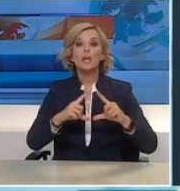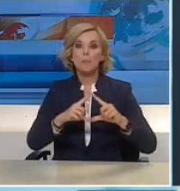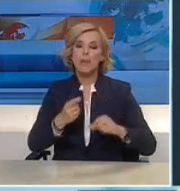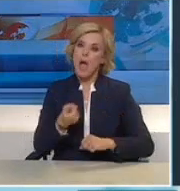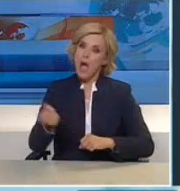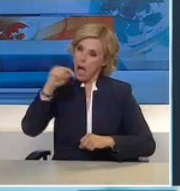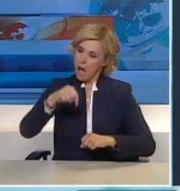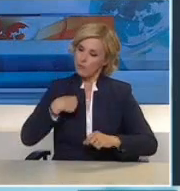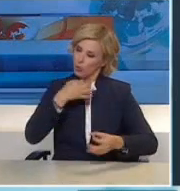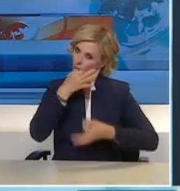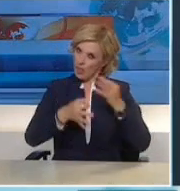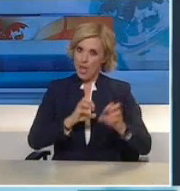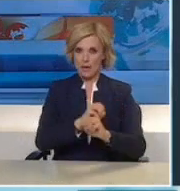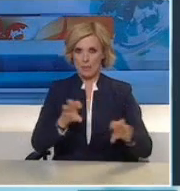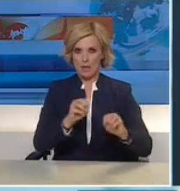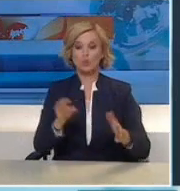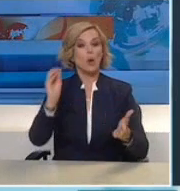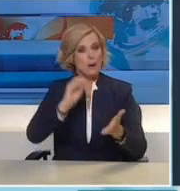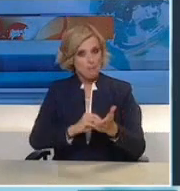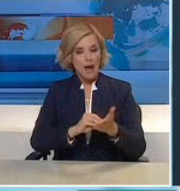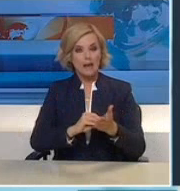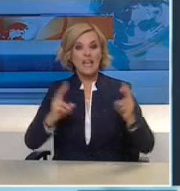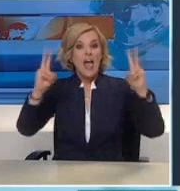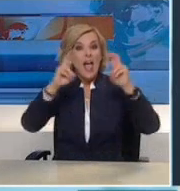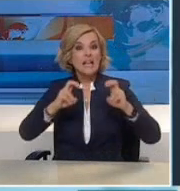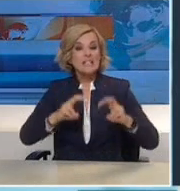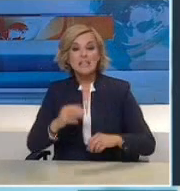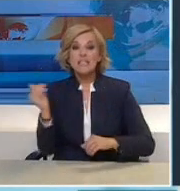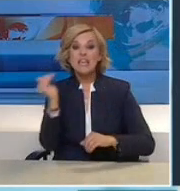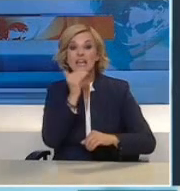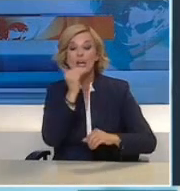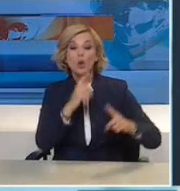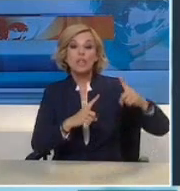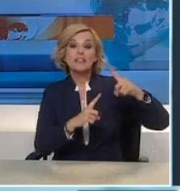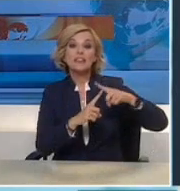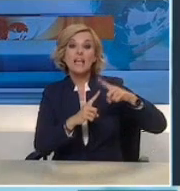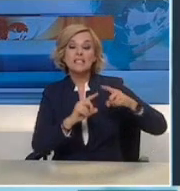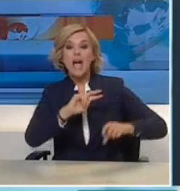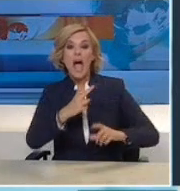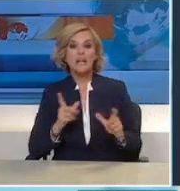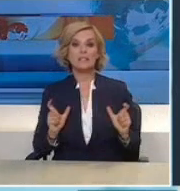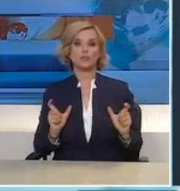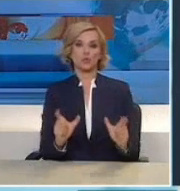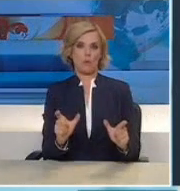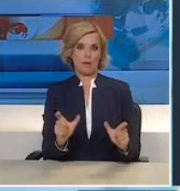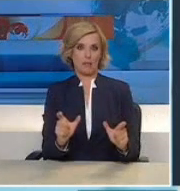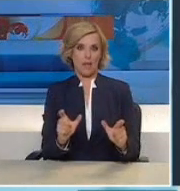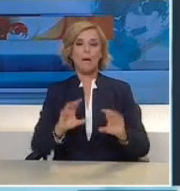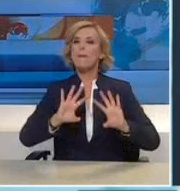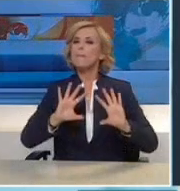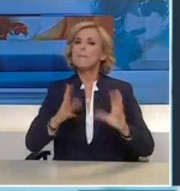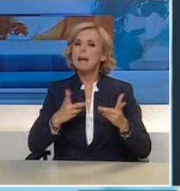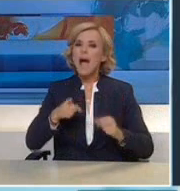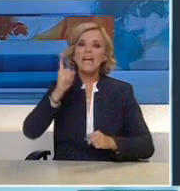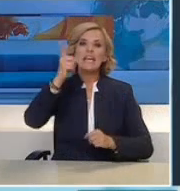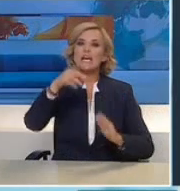ενημερώσω αύριο, καθώς και η επανεξέταση της ευρείας χρήσης των ταχείων τεστ αντισωμάτων και των κριτηρίων με τα οποία θα χρησιμοποιήσουμε